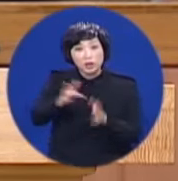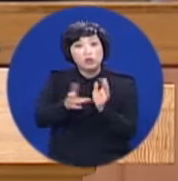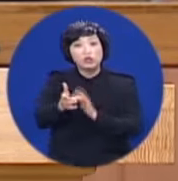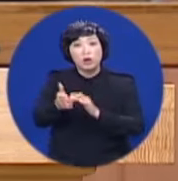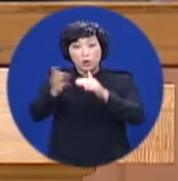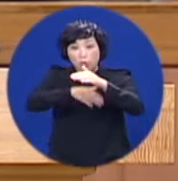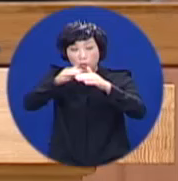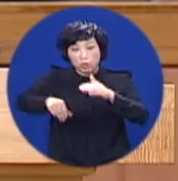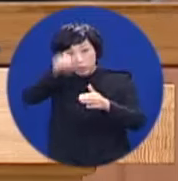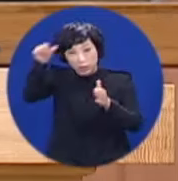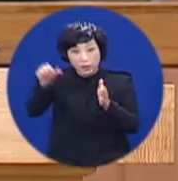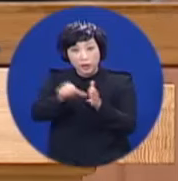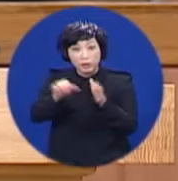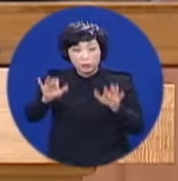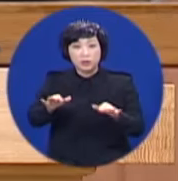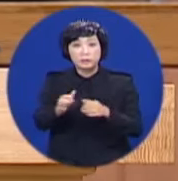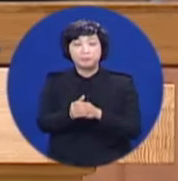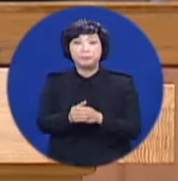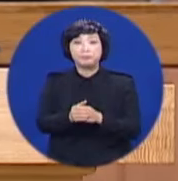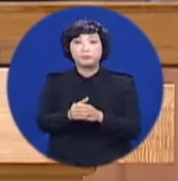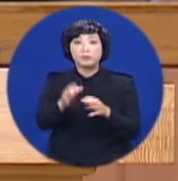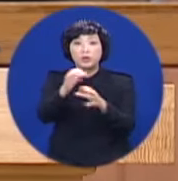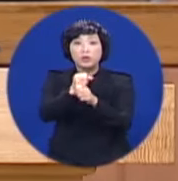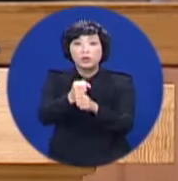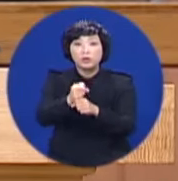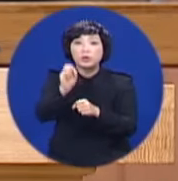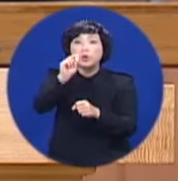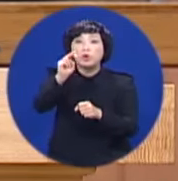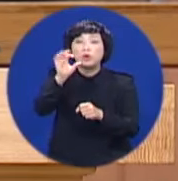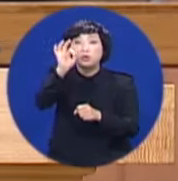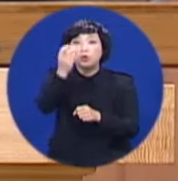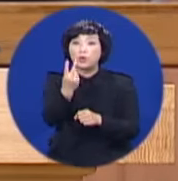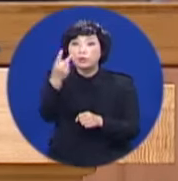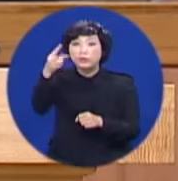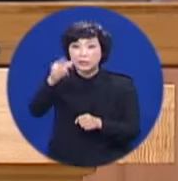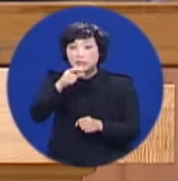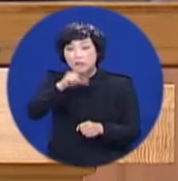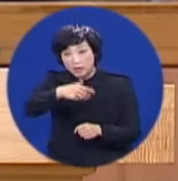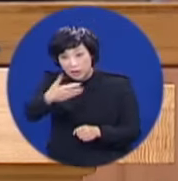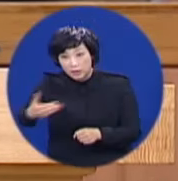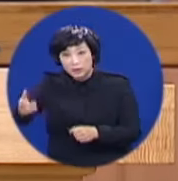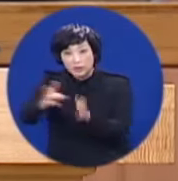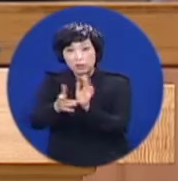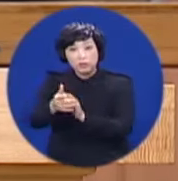공생애가 요단강에서 성령이 임하는 순간부터 시작했을 때